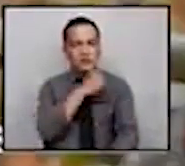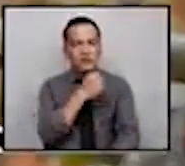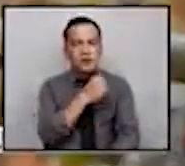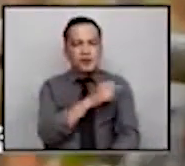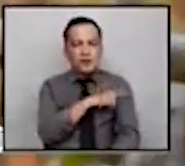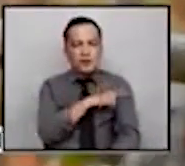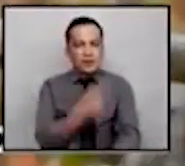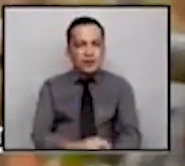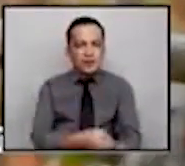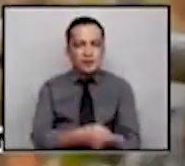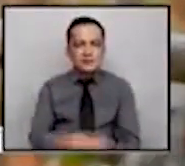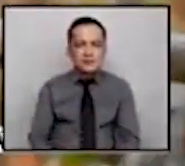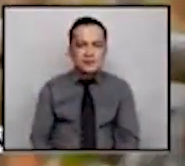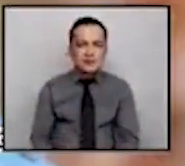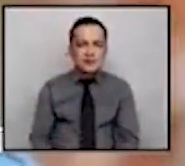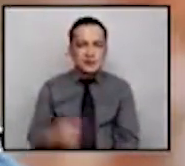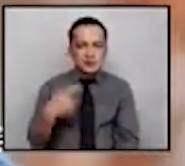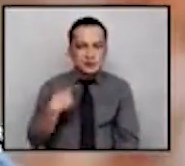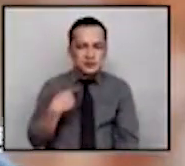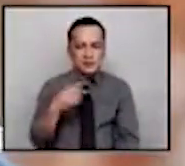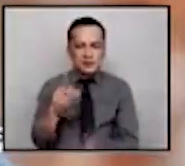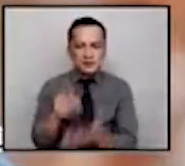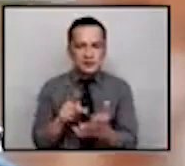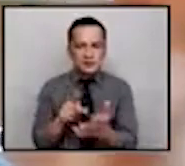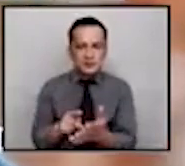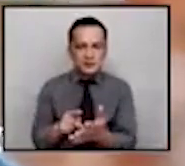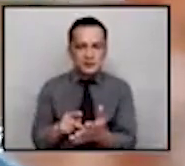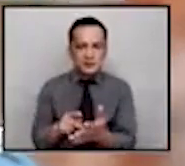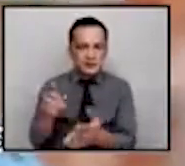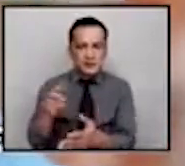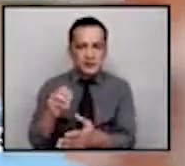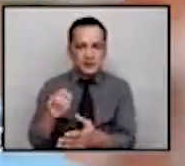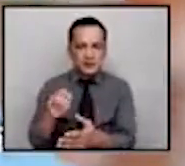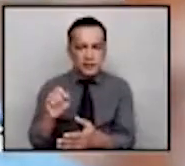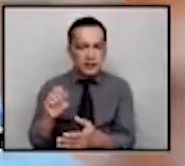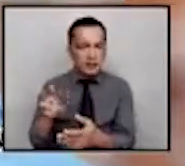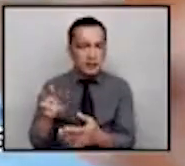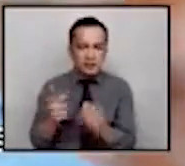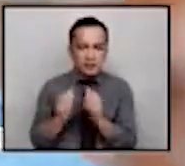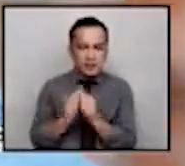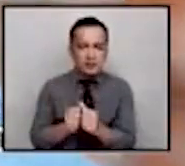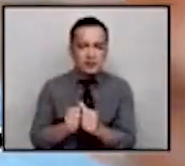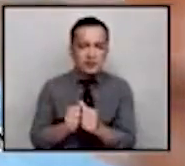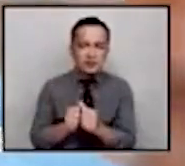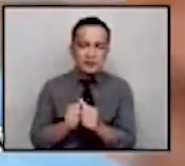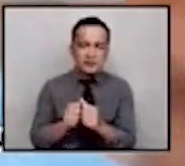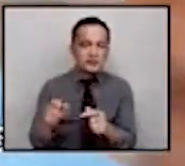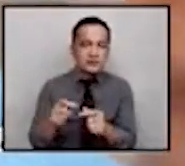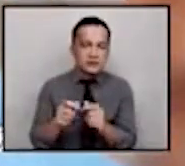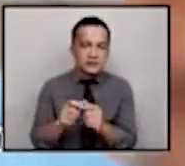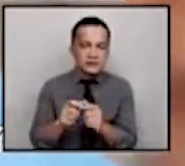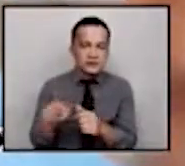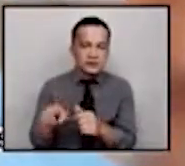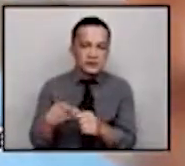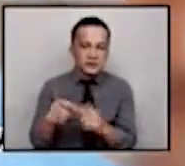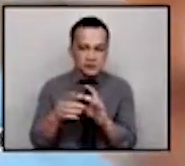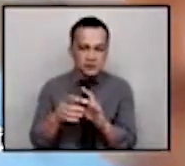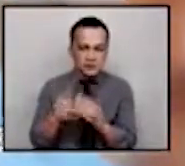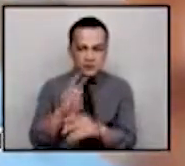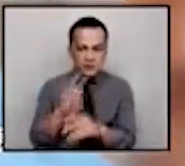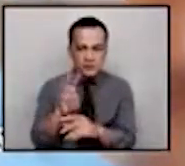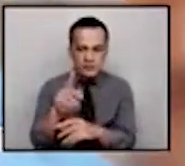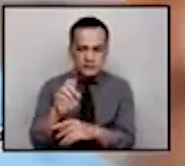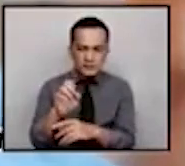at meron ding makukulit. Kaya naman, makikulit kasama ang mga makaw sa ating Wednesday Pets Day.